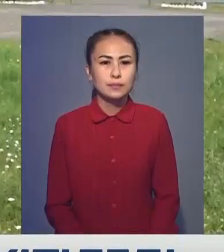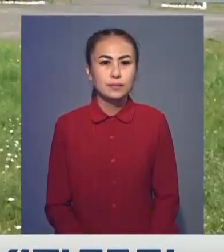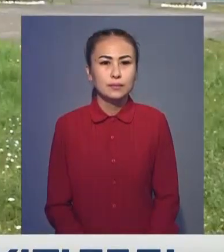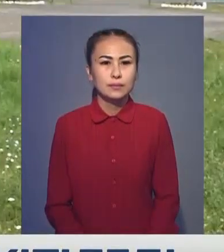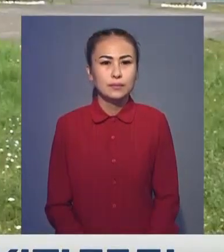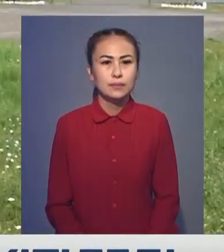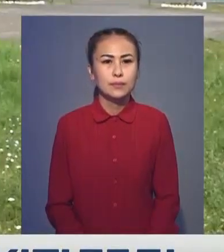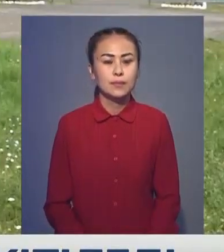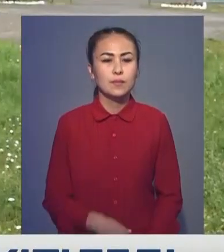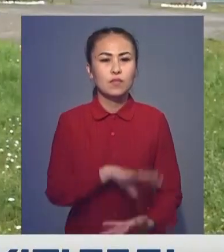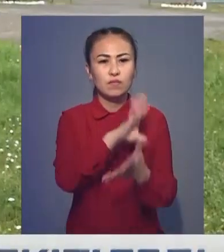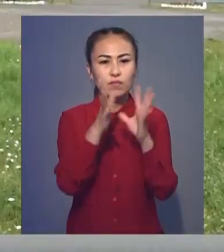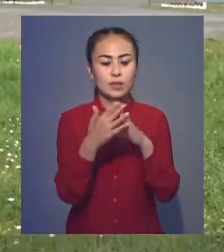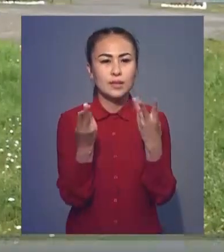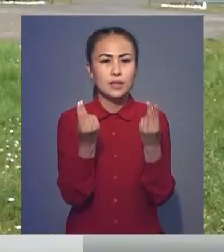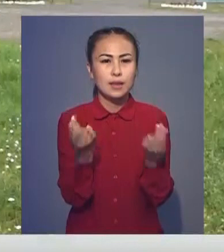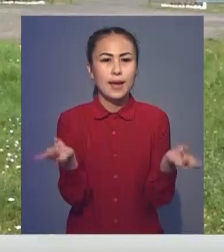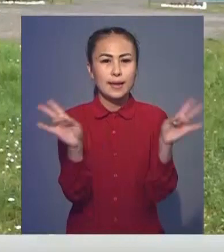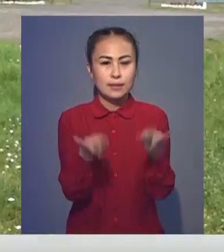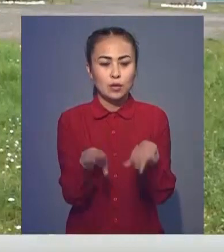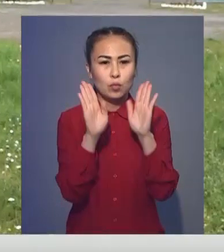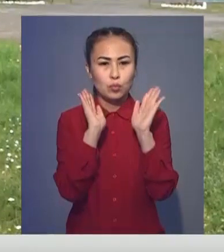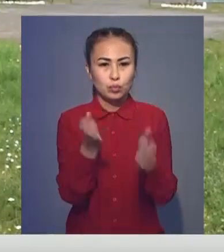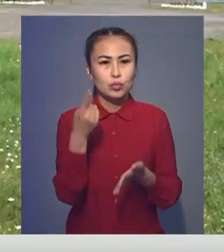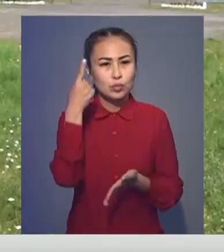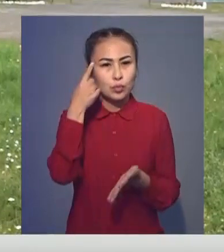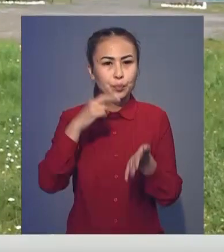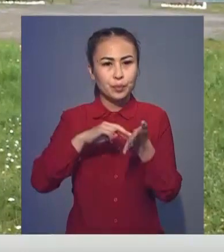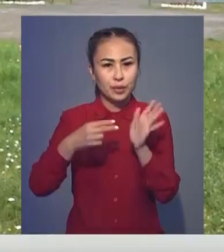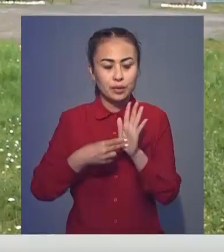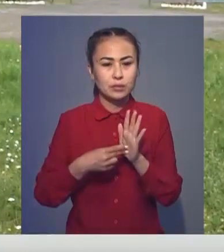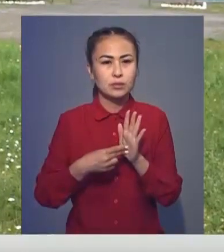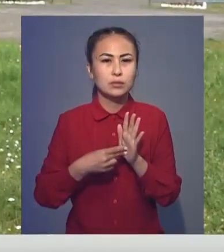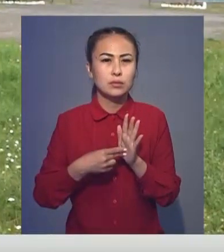Салқын қаражаты бәрі де округта қалады. Сол дұрыс деп ойлаймын.